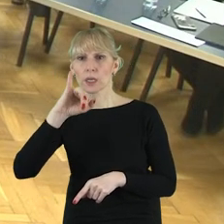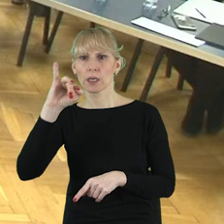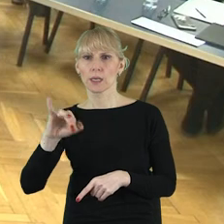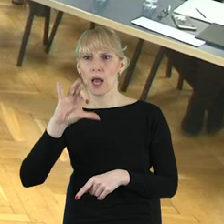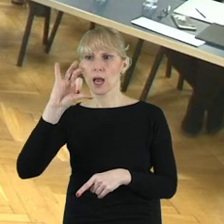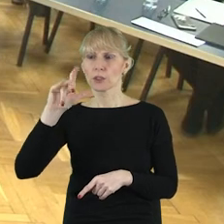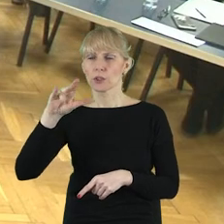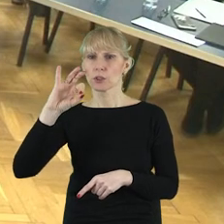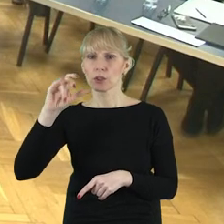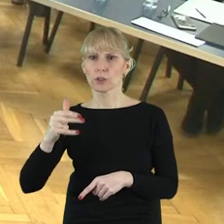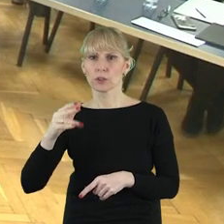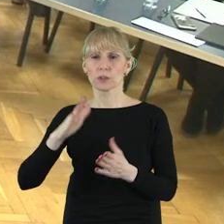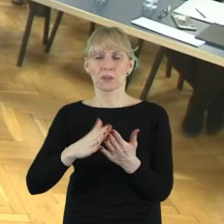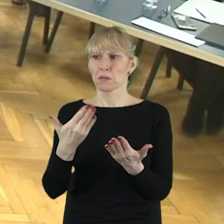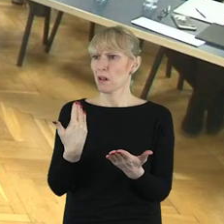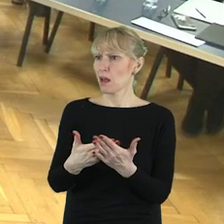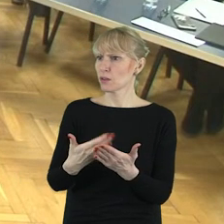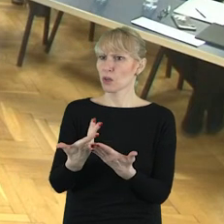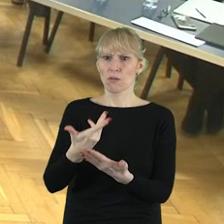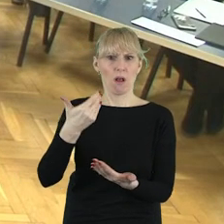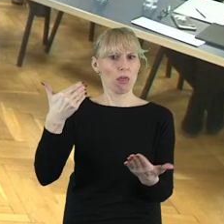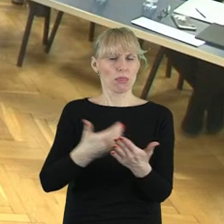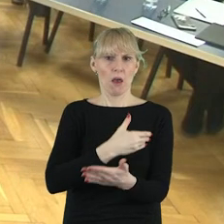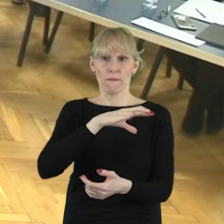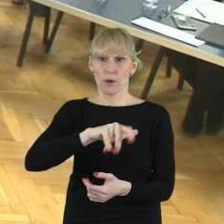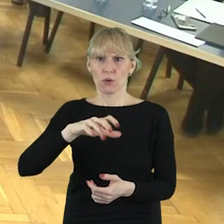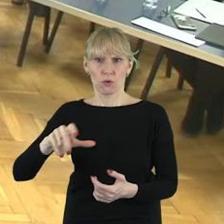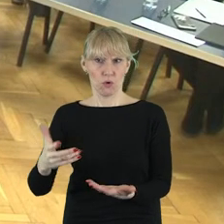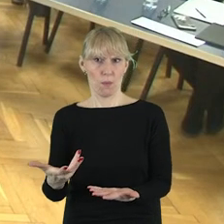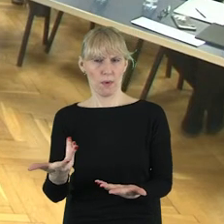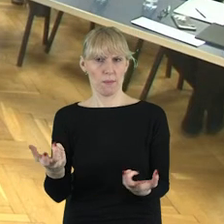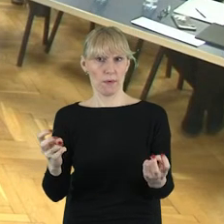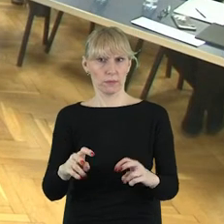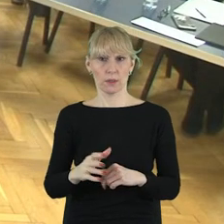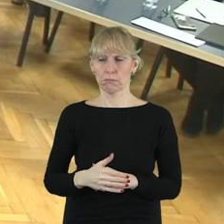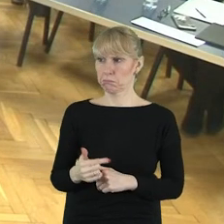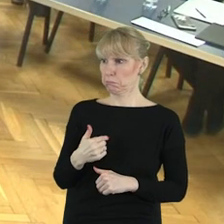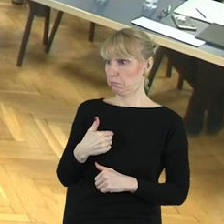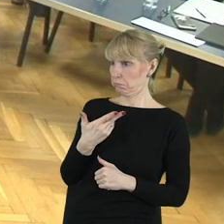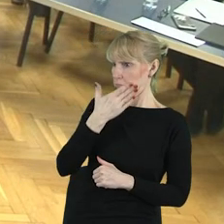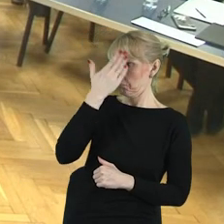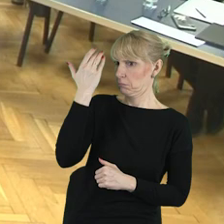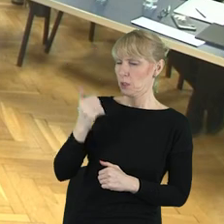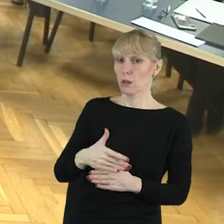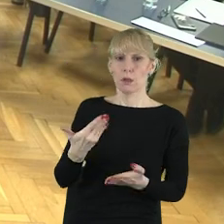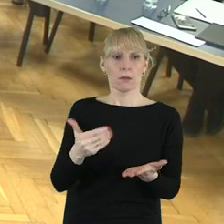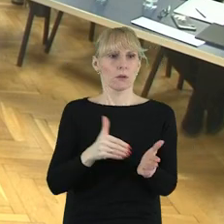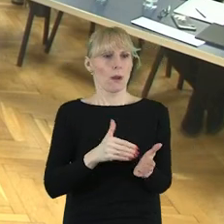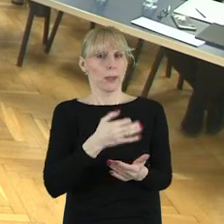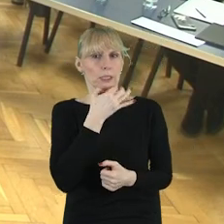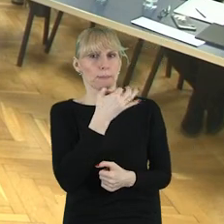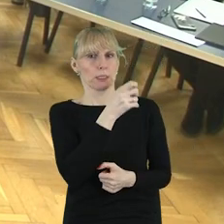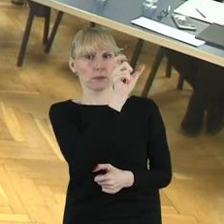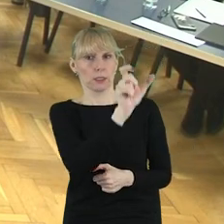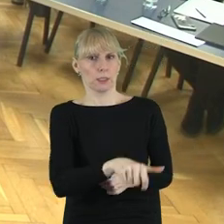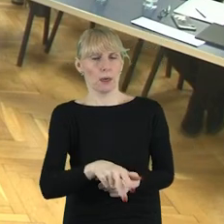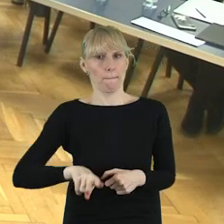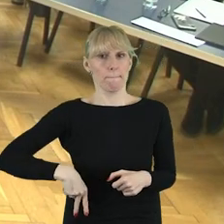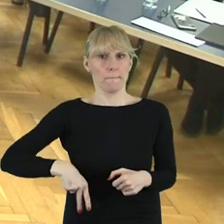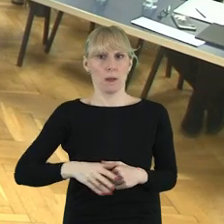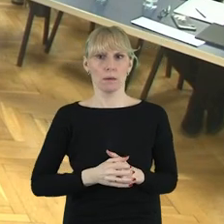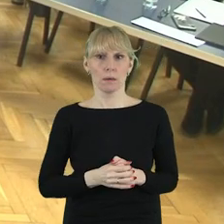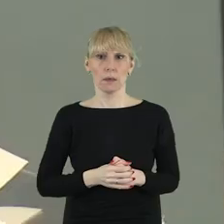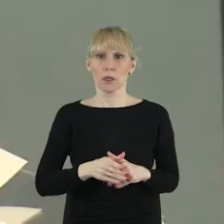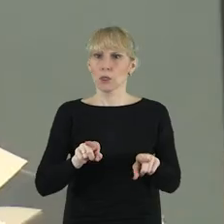Trzech Powiatów, który na pytanie o sens powstania nowych lokalnych działań powiedział, że on nie wie, że trzeba o to spytać marszałka.